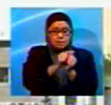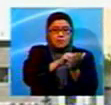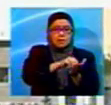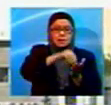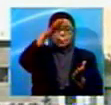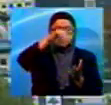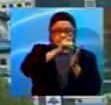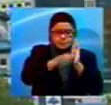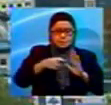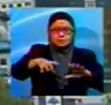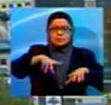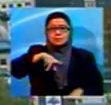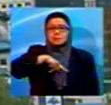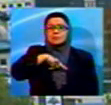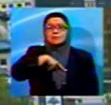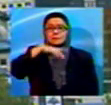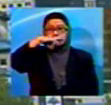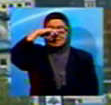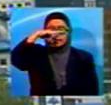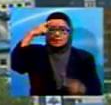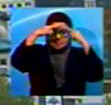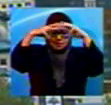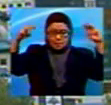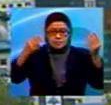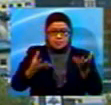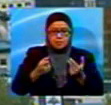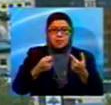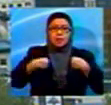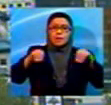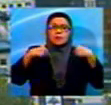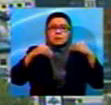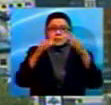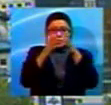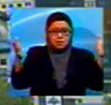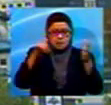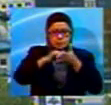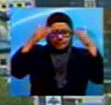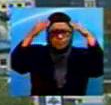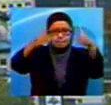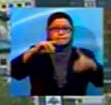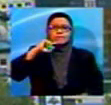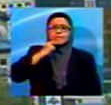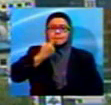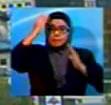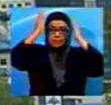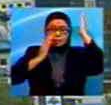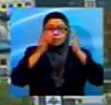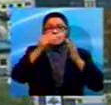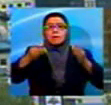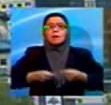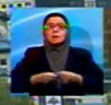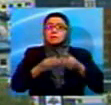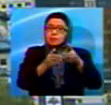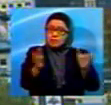Kazakhstan Perdana Menteri mahu pasaran besar itu diberi perhatian serius oleh Malaysia sekaligus memperluas peranan Malaysia di